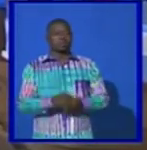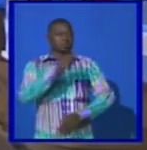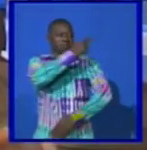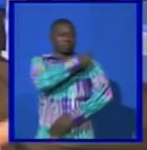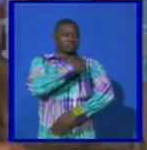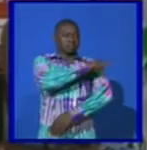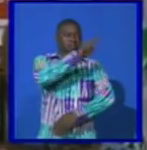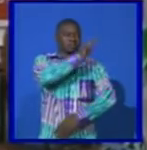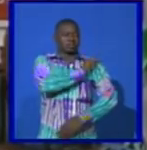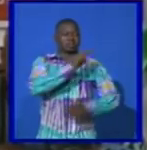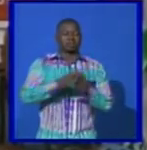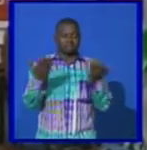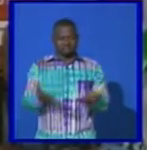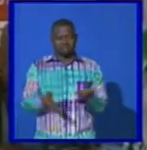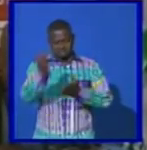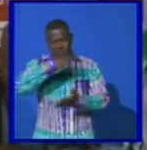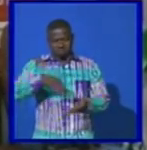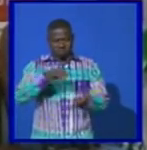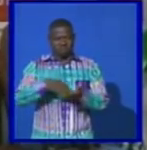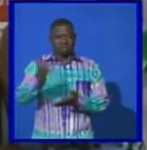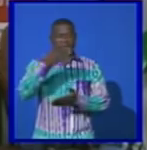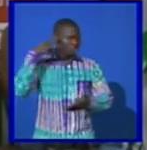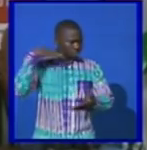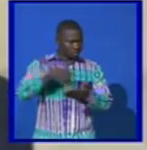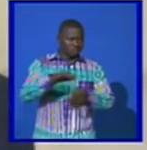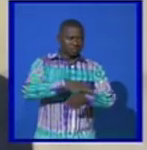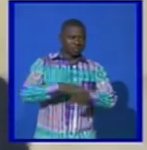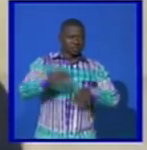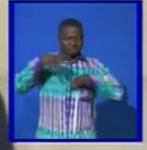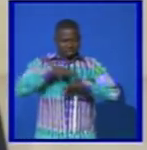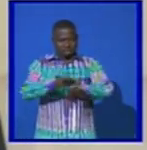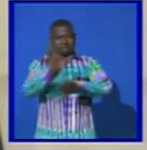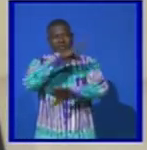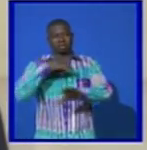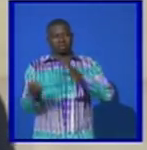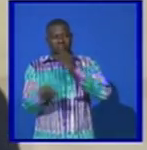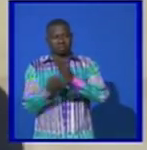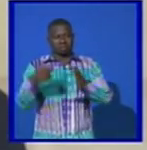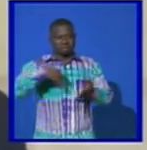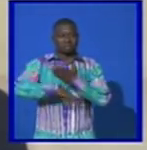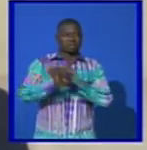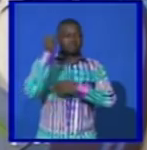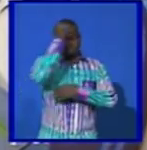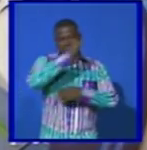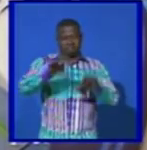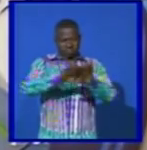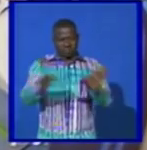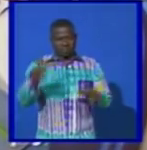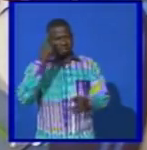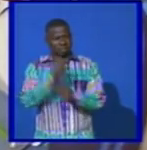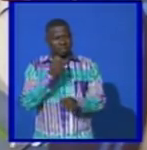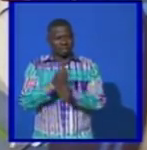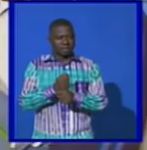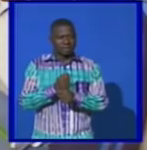CERLEA, le Centre d'études et de recherche sur l'intégration économique en Afrique, a lancé ses activités. CERLEA est